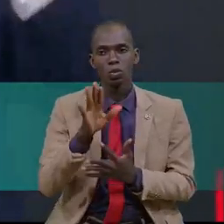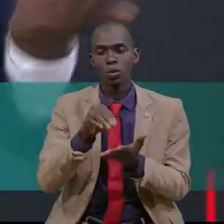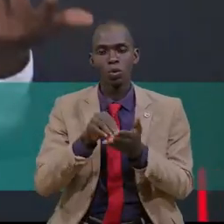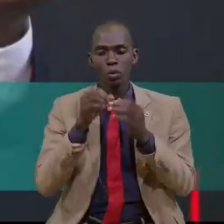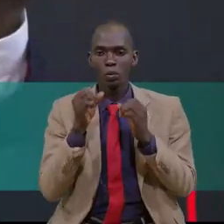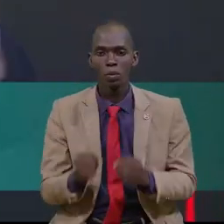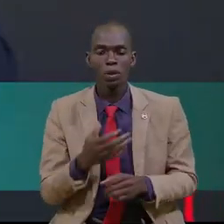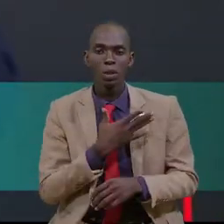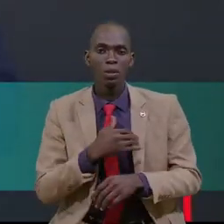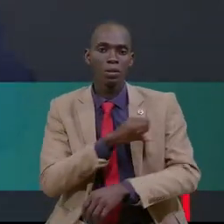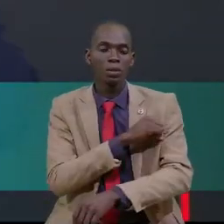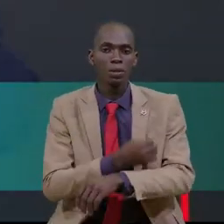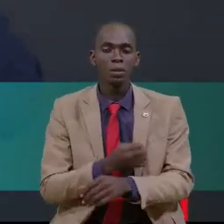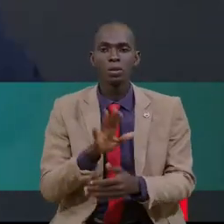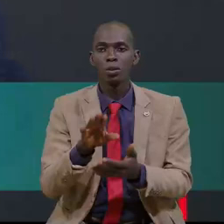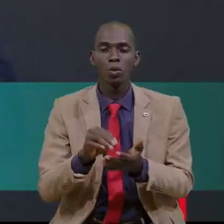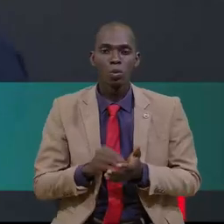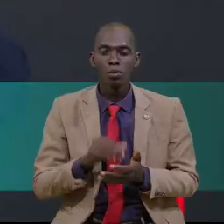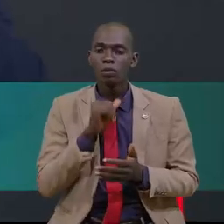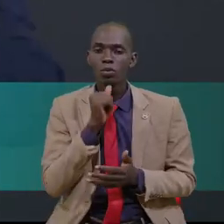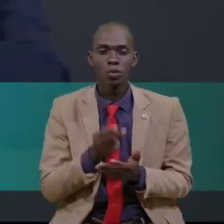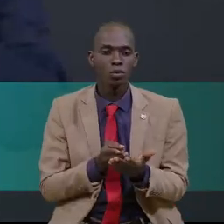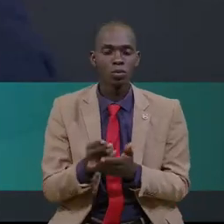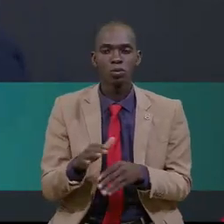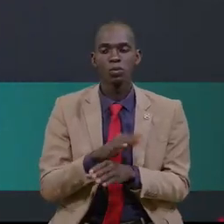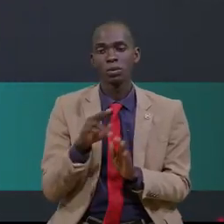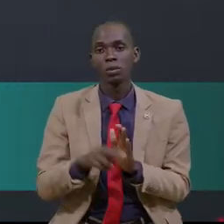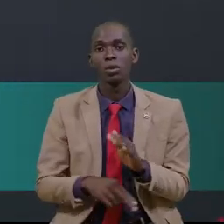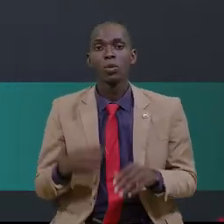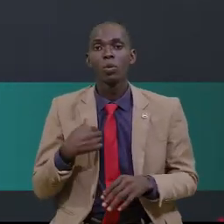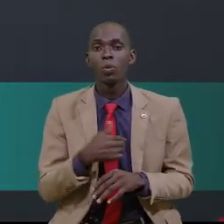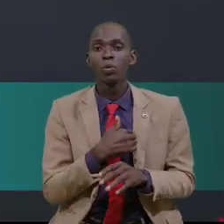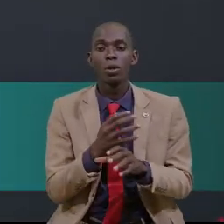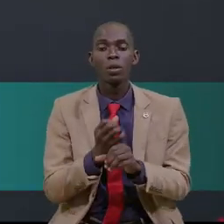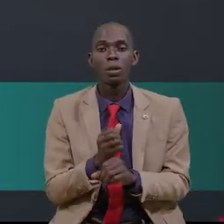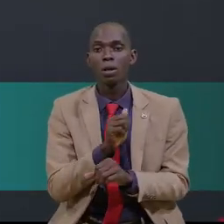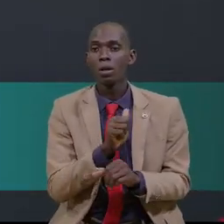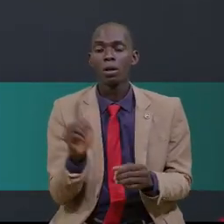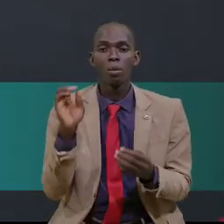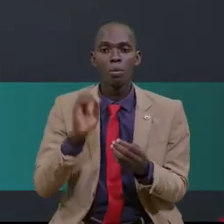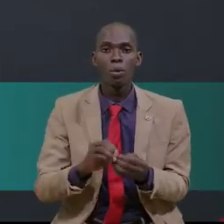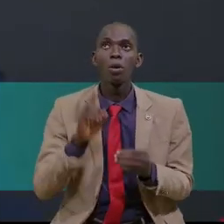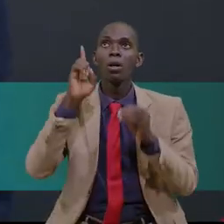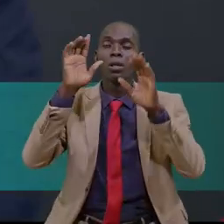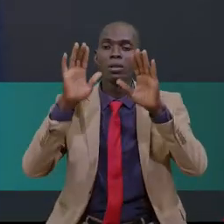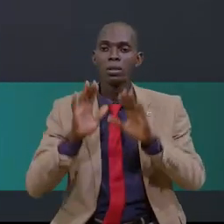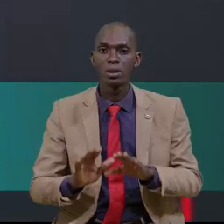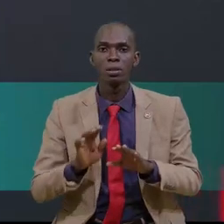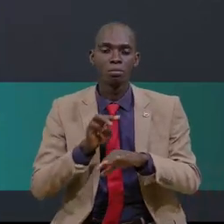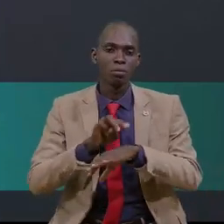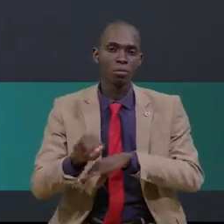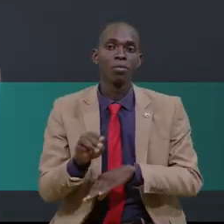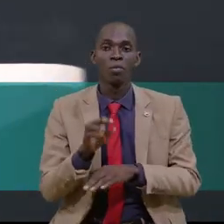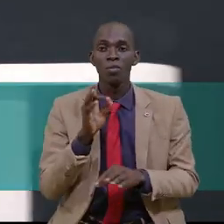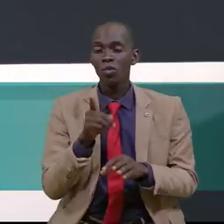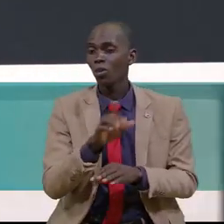force, par votre puissance, ou bien par votre ingéniosité. Mais nous l'obtenons. Un excellent, plus excellent. Alors,